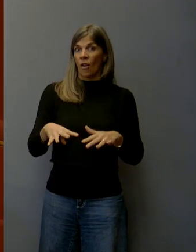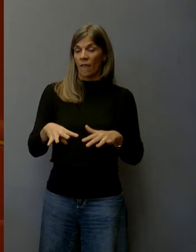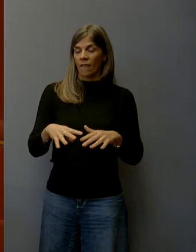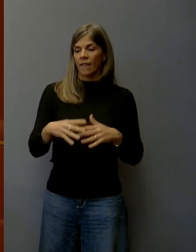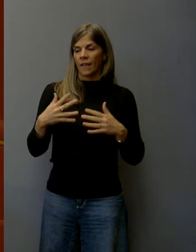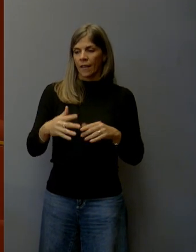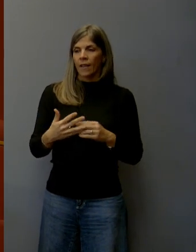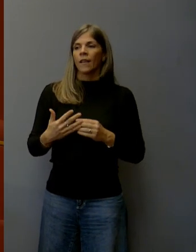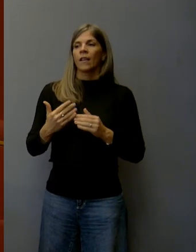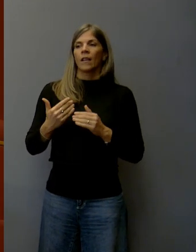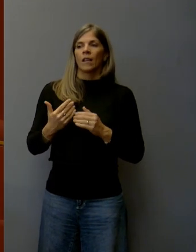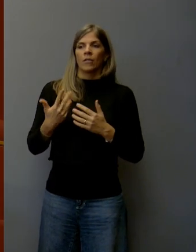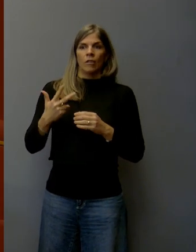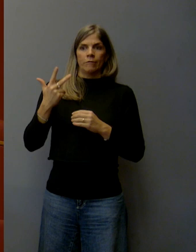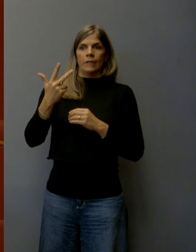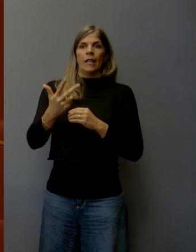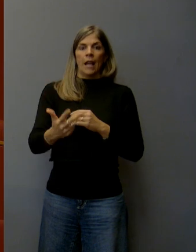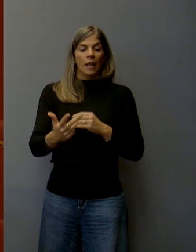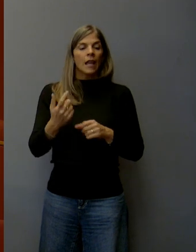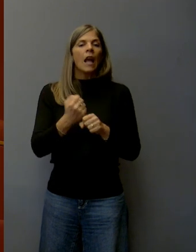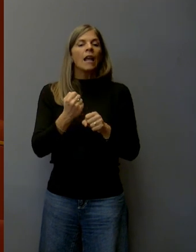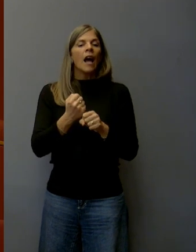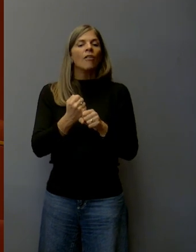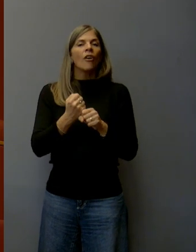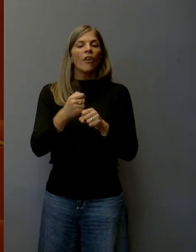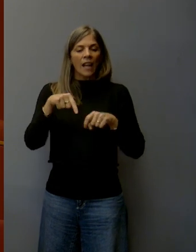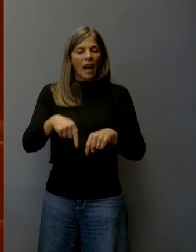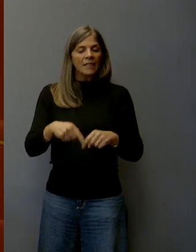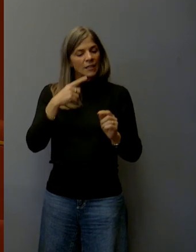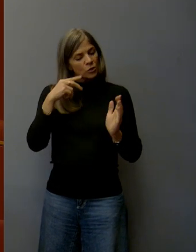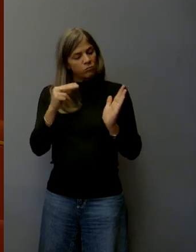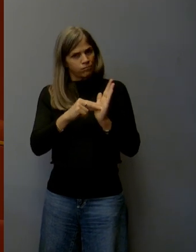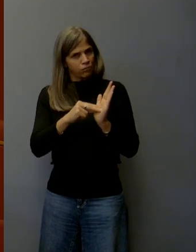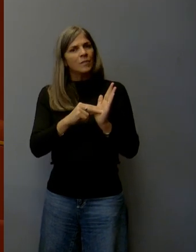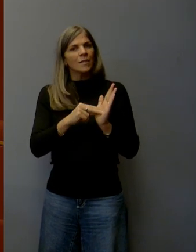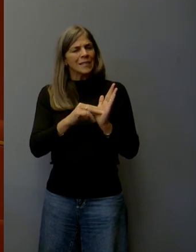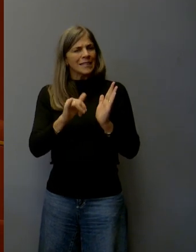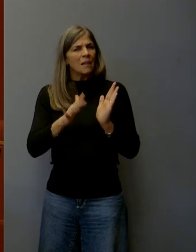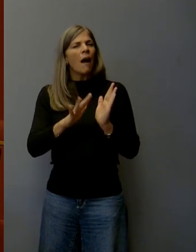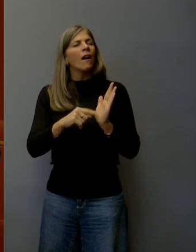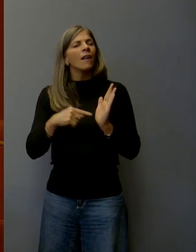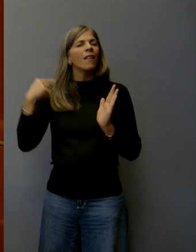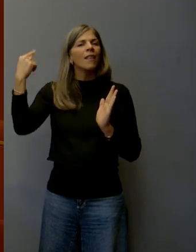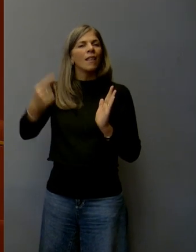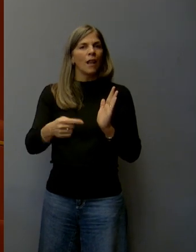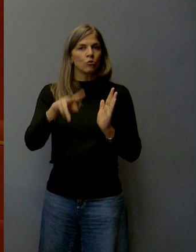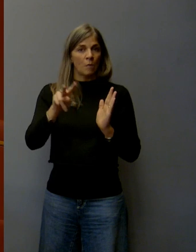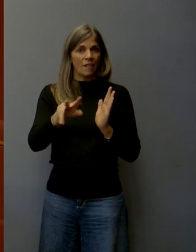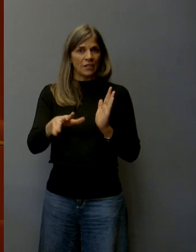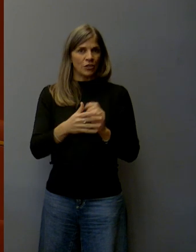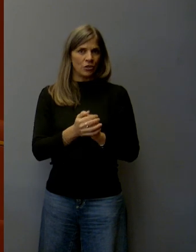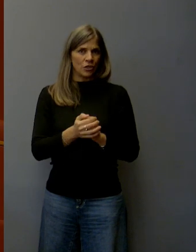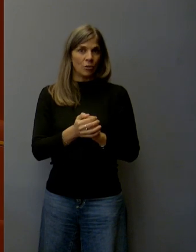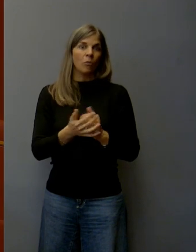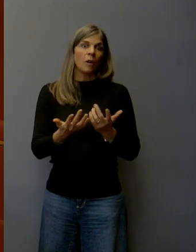colpito è vedere che questi lavori sono previsti nel 2025 quindi sostanzialmente troveremo a realizzazione non so